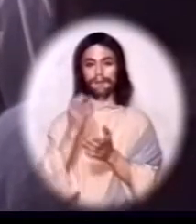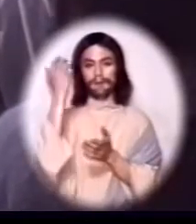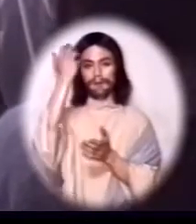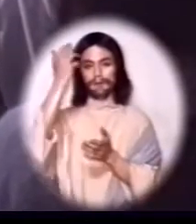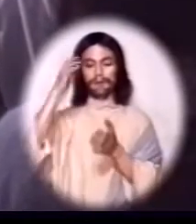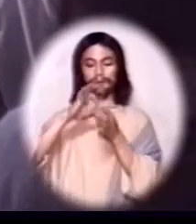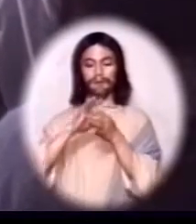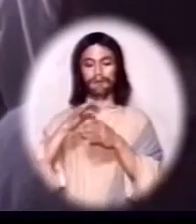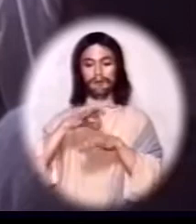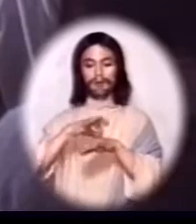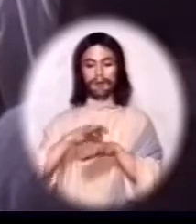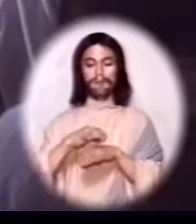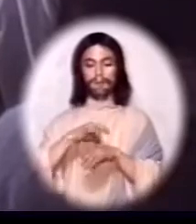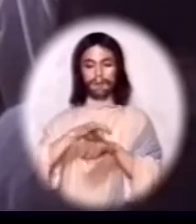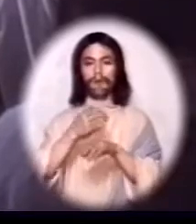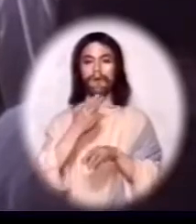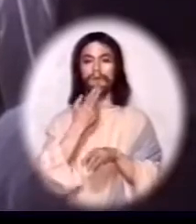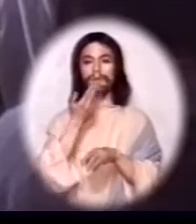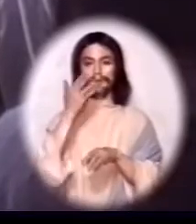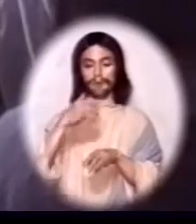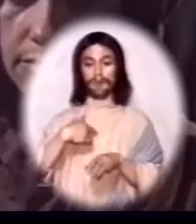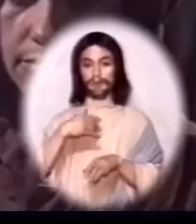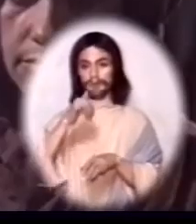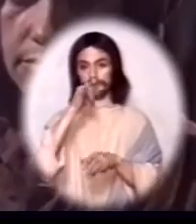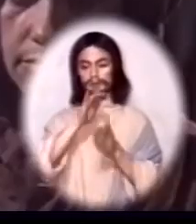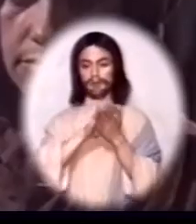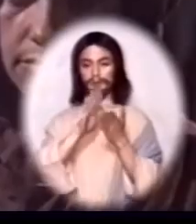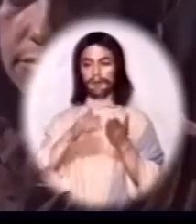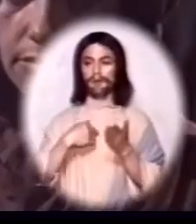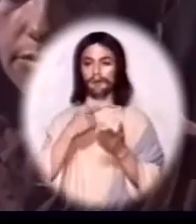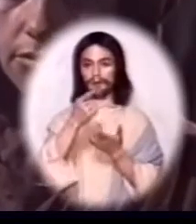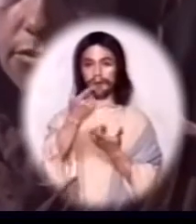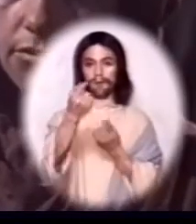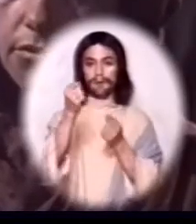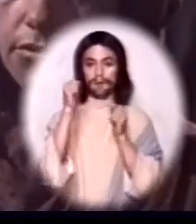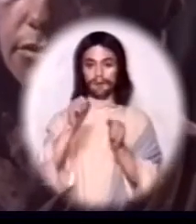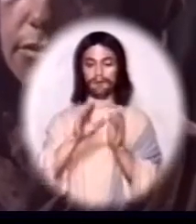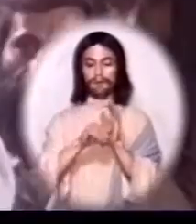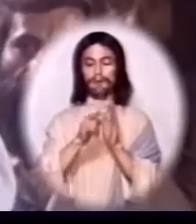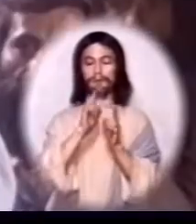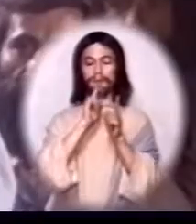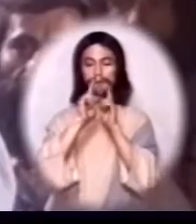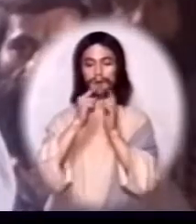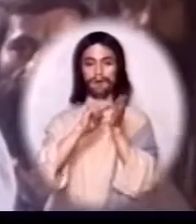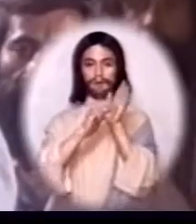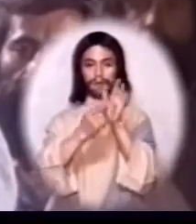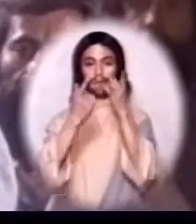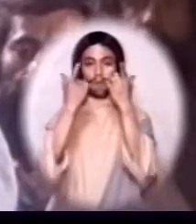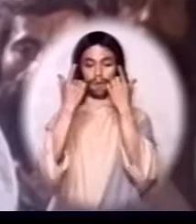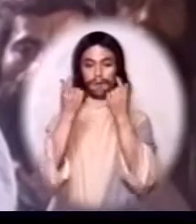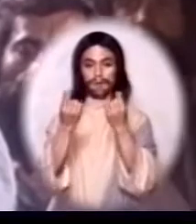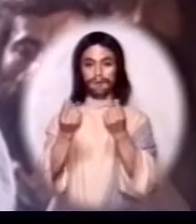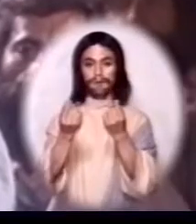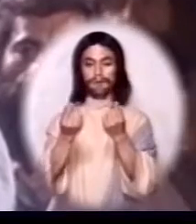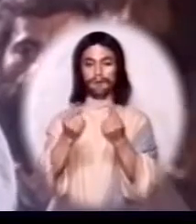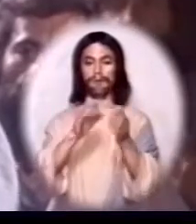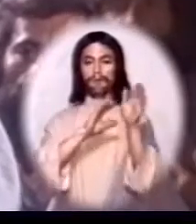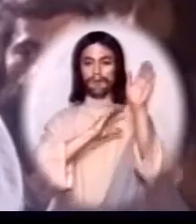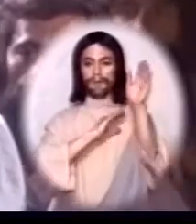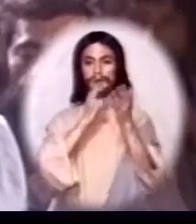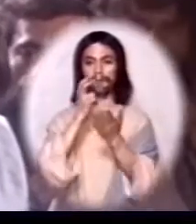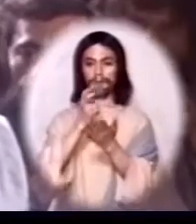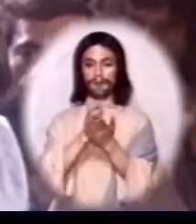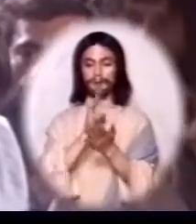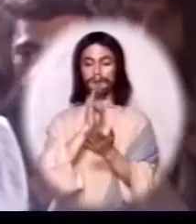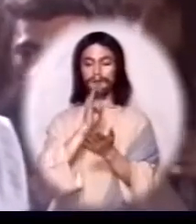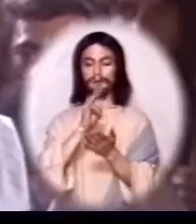영은 살과 뼈가 없지만 내게는 있지 않느냐? 내가 너희와 함께 있을 때에 너희에게 말을 해준